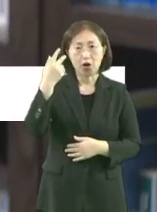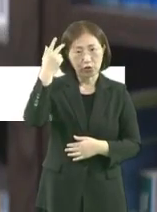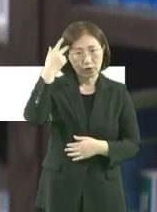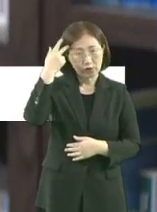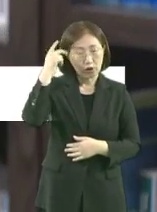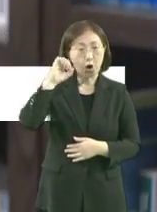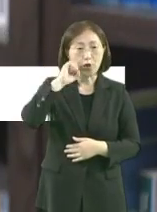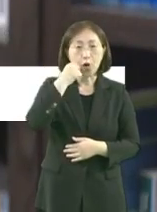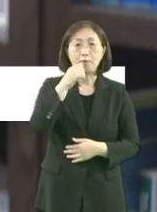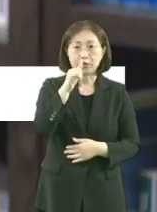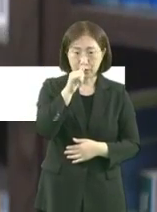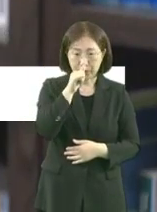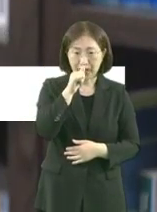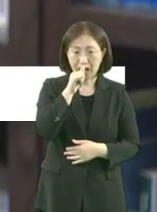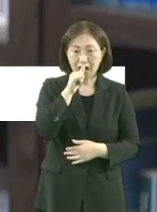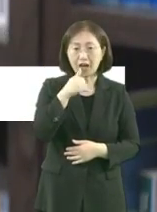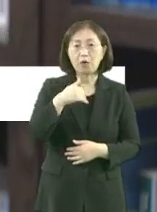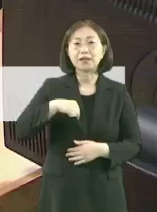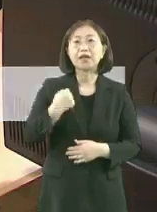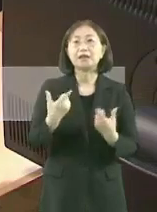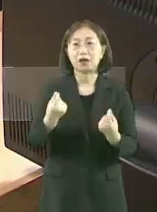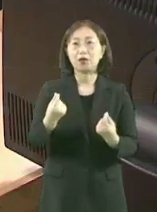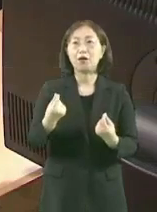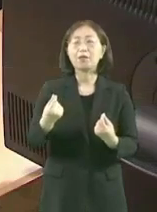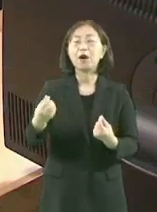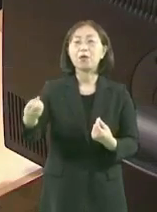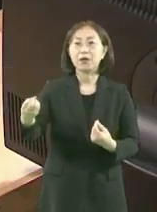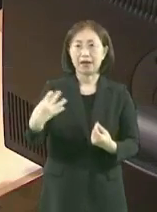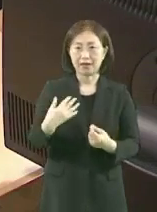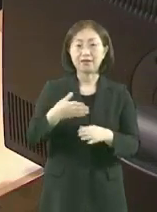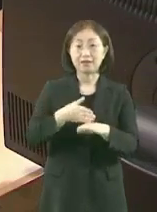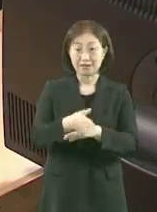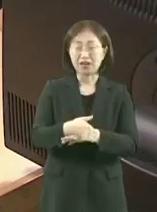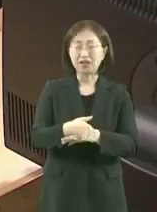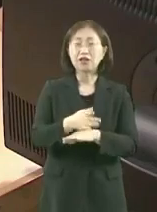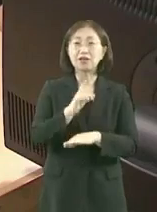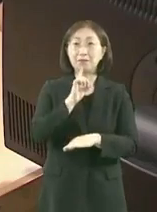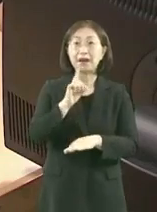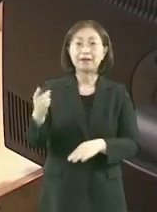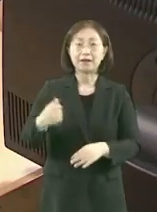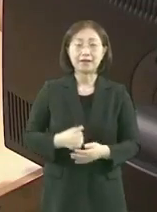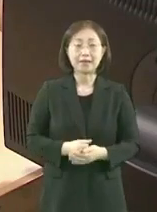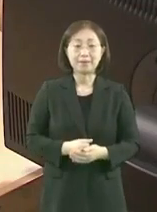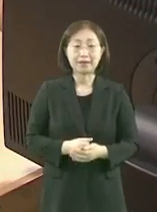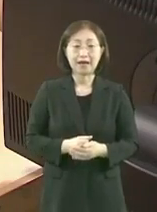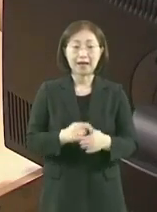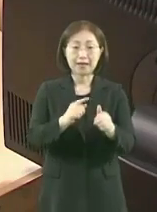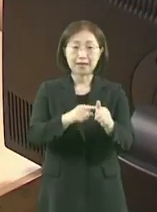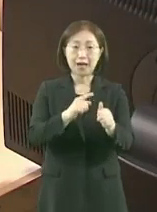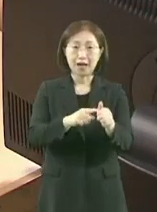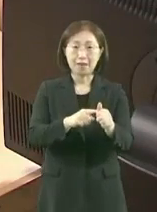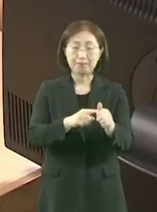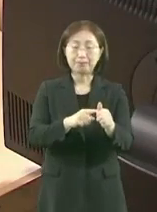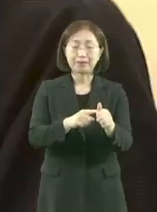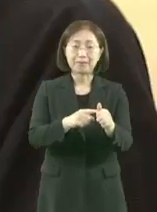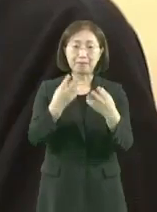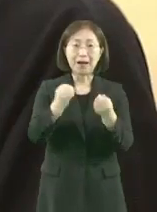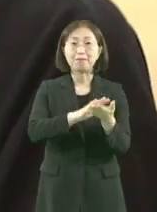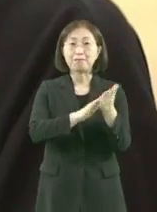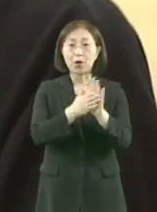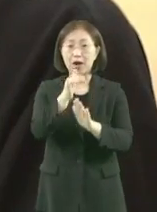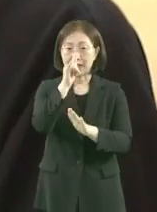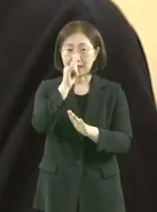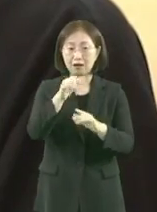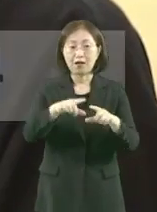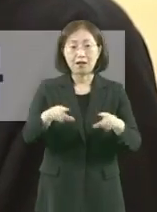이런 말을 아주 떠듬떠듬했어요. 대학생활 2년은 임종현 씨에게 많은 변화를 가져왔습니다.